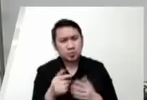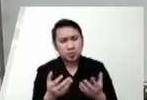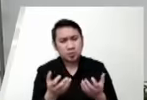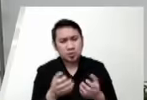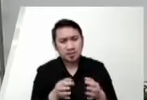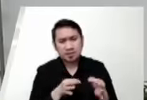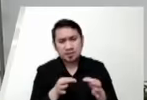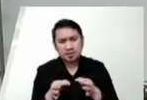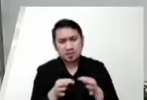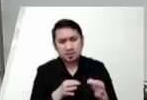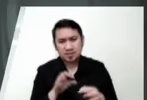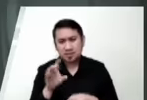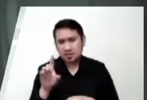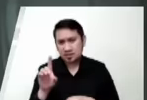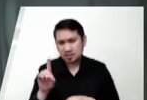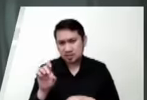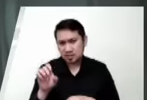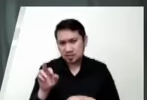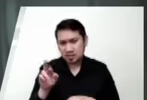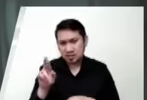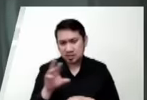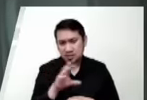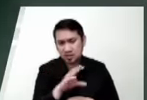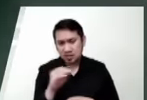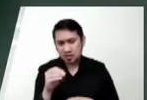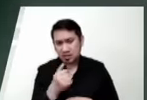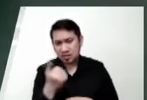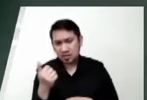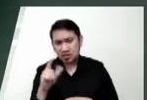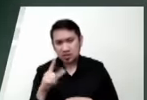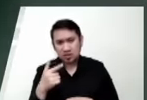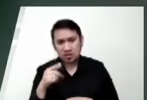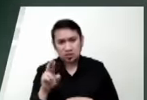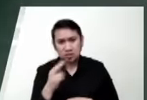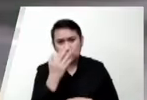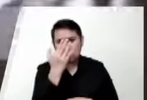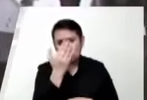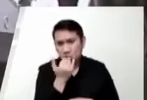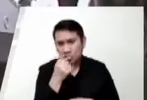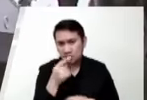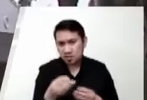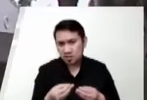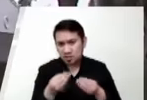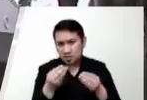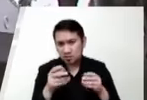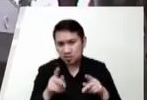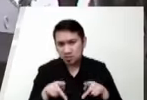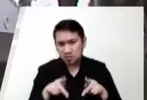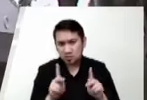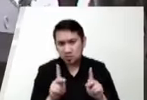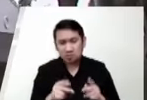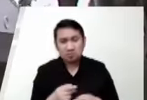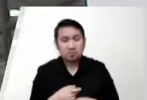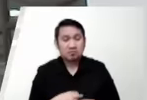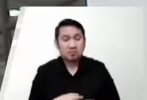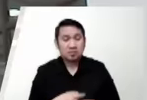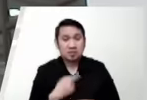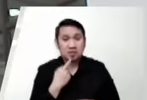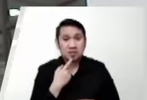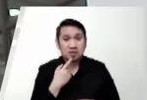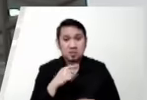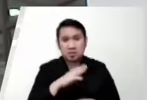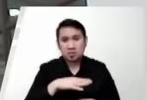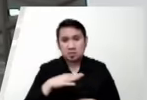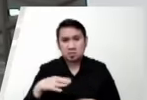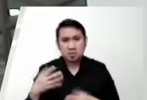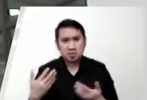ng DNR, mga sangay nito at ang mga lokal na pamahalaan kung bakit ito nabigyan ng permit. Ayon naman sa sangguniang panlalawigan ng Bohol,